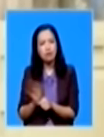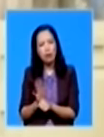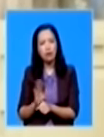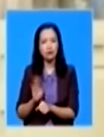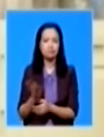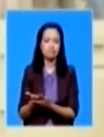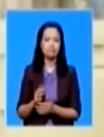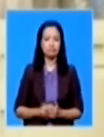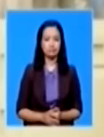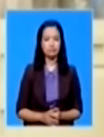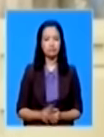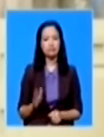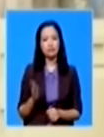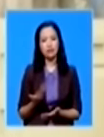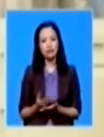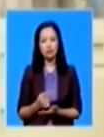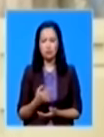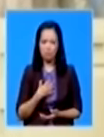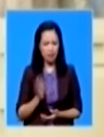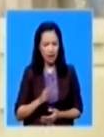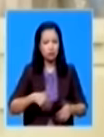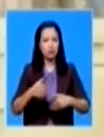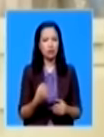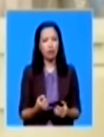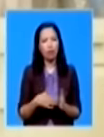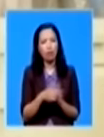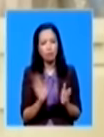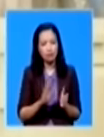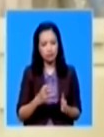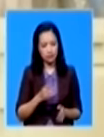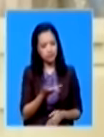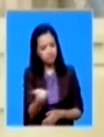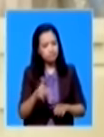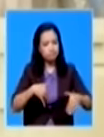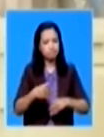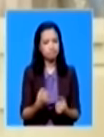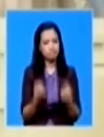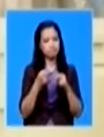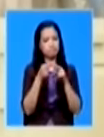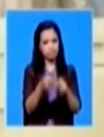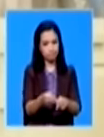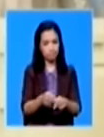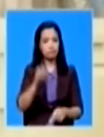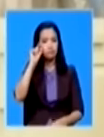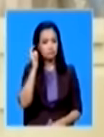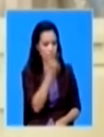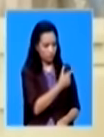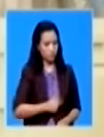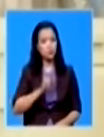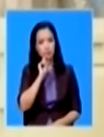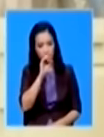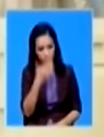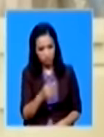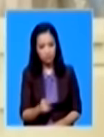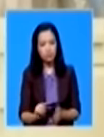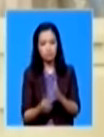ผมไม่ต้องการให้ประชาชนไม่เข้มแข็งอีกต่อไปนะเขาต้องเข้มแข็งด้วยตัวเขาเองก่อนเพราะอยู่ในคำสั่งไว้แล้วว่าอะไรล่ะต้องระเบิดจากข้าง